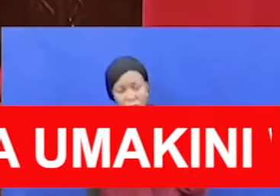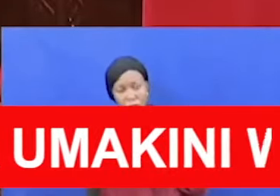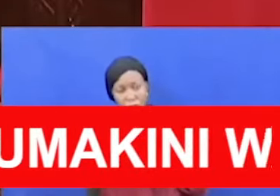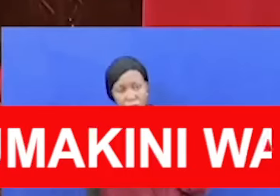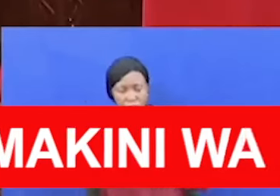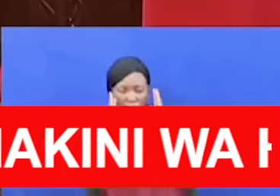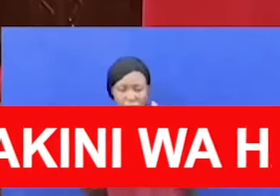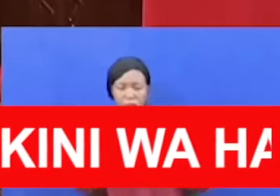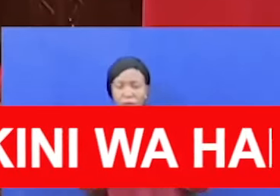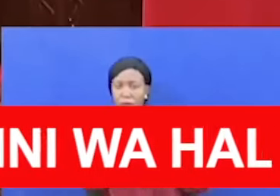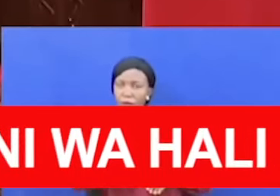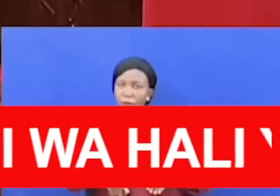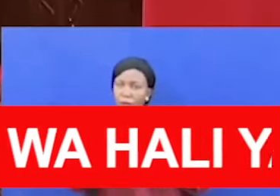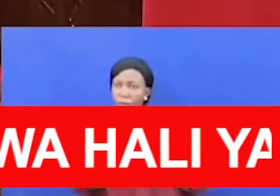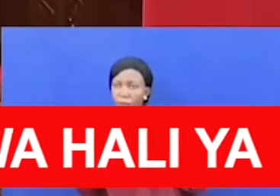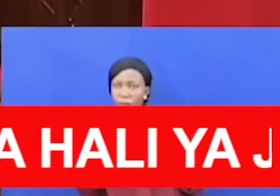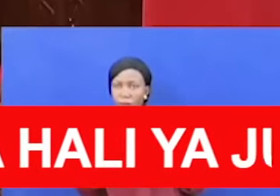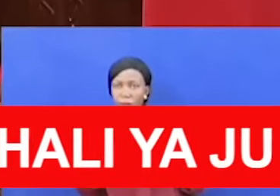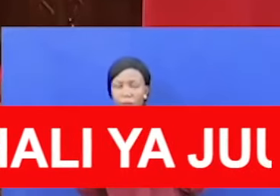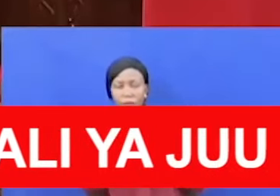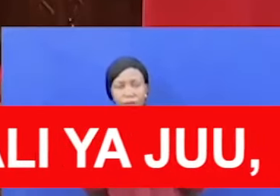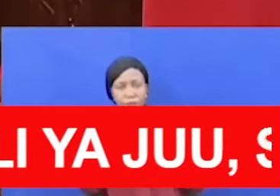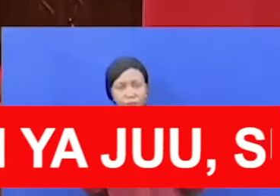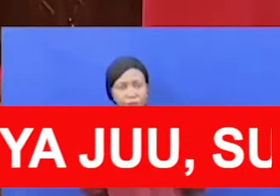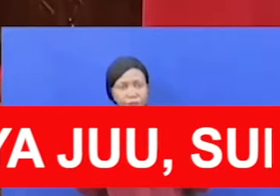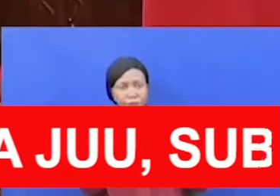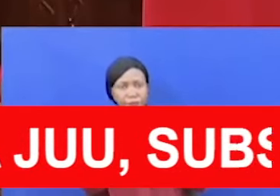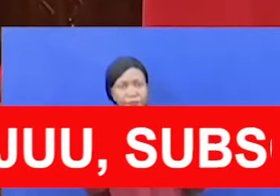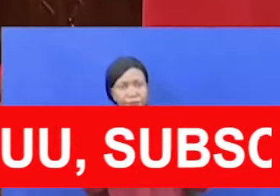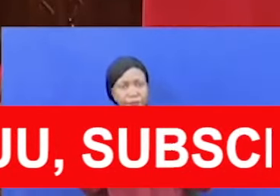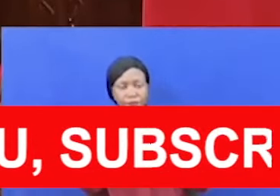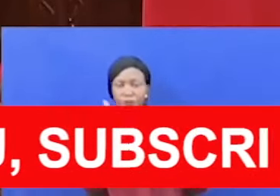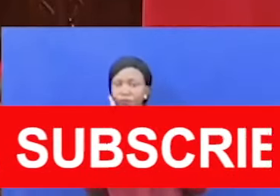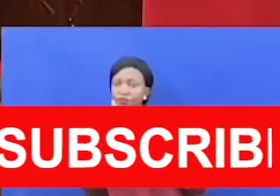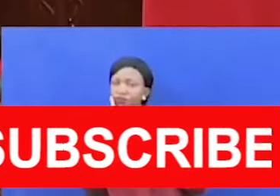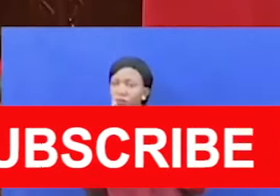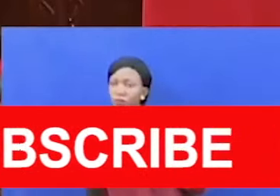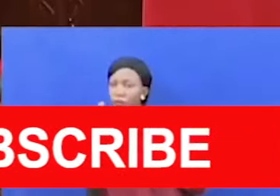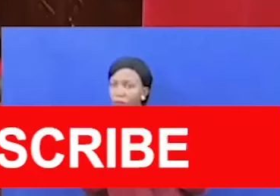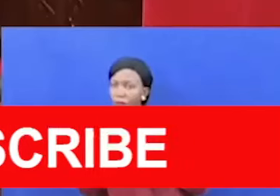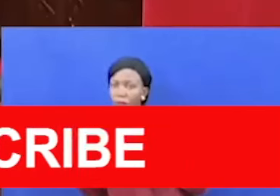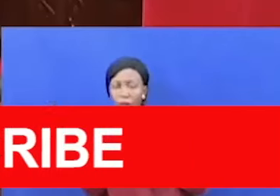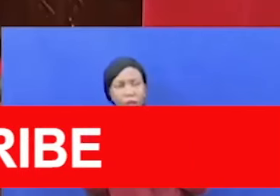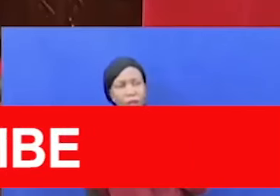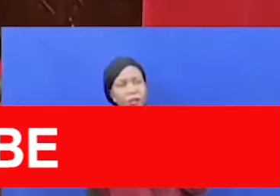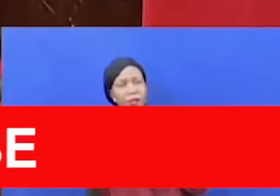rais kwa kwamba anaendelea kutoa fursa ya vijana wa Kitanzania na Watanzania